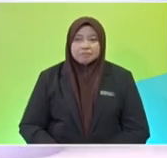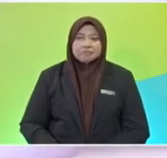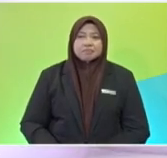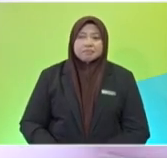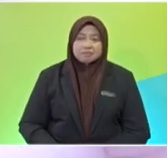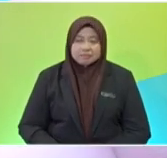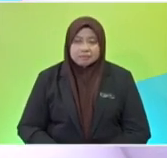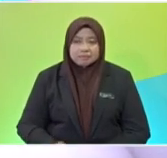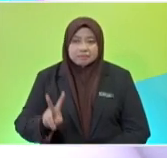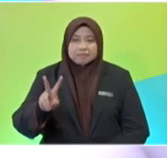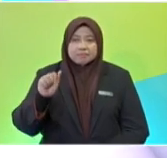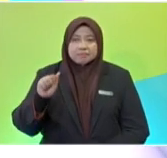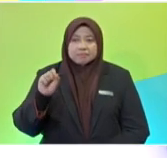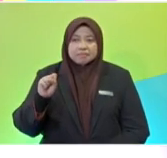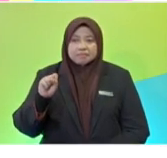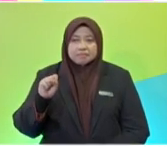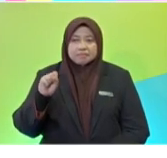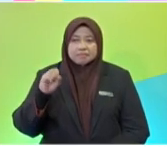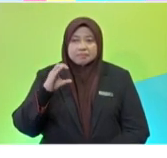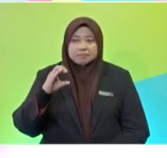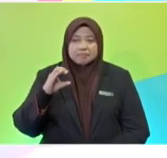tinggi-tinggi papan putih